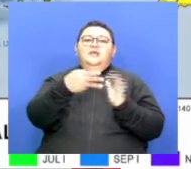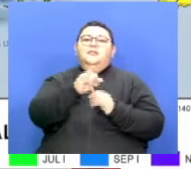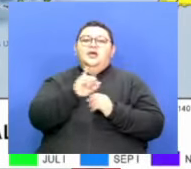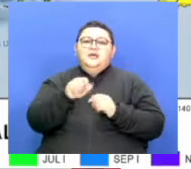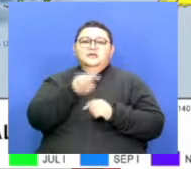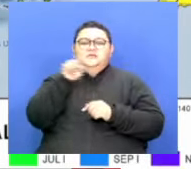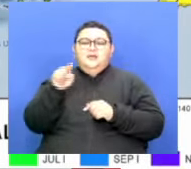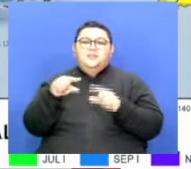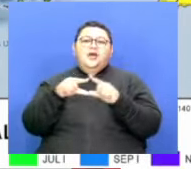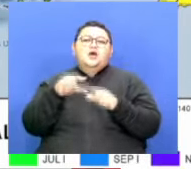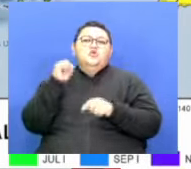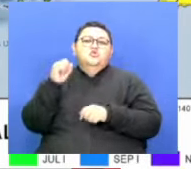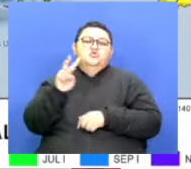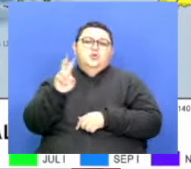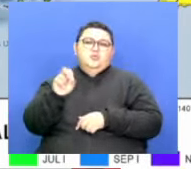Agustus